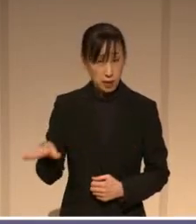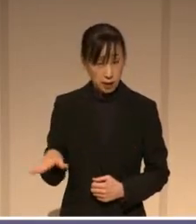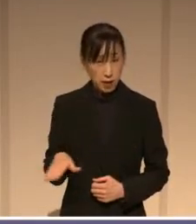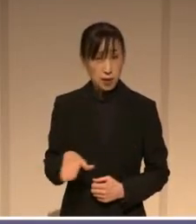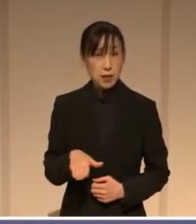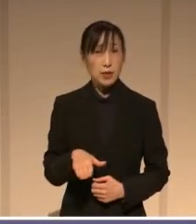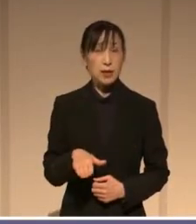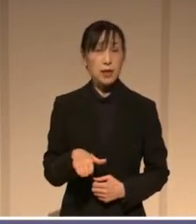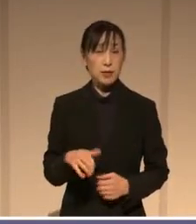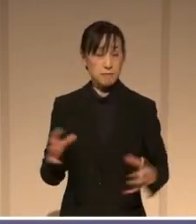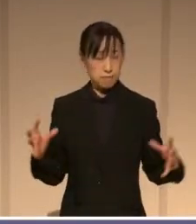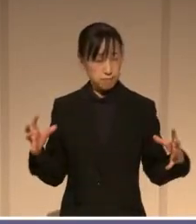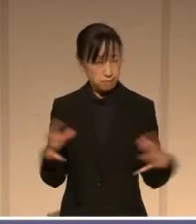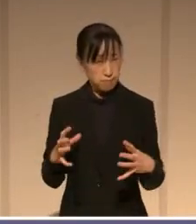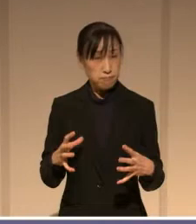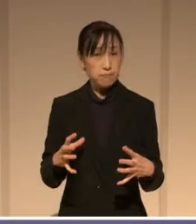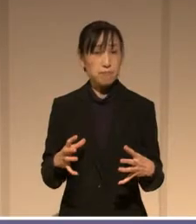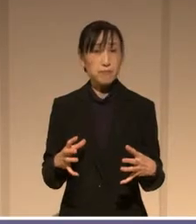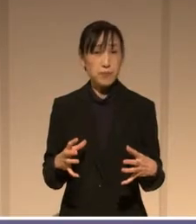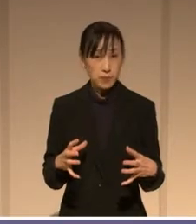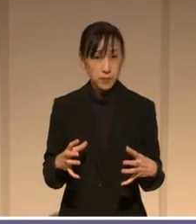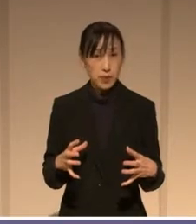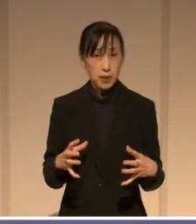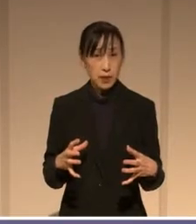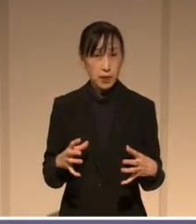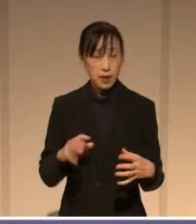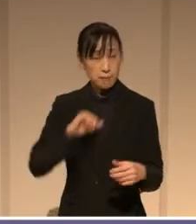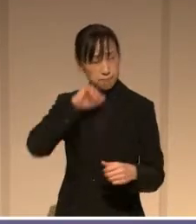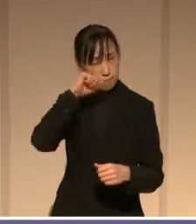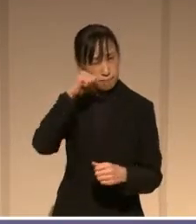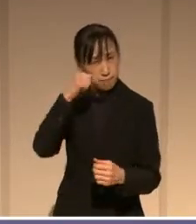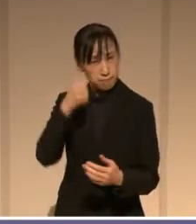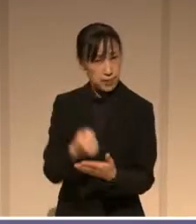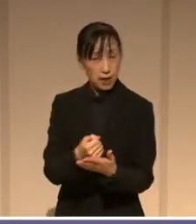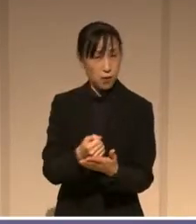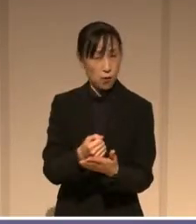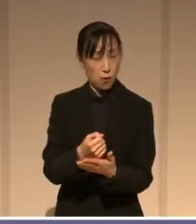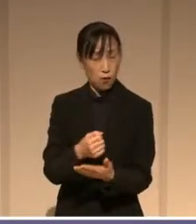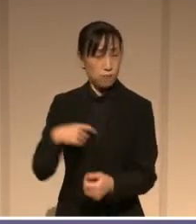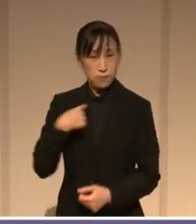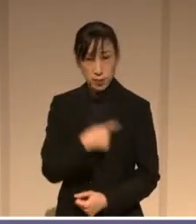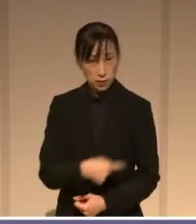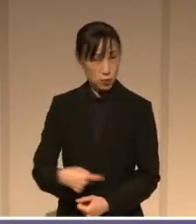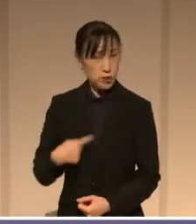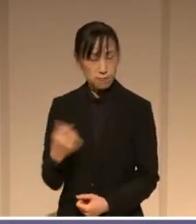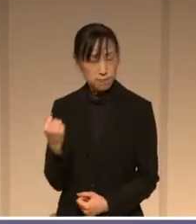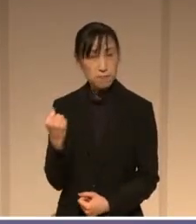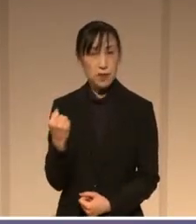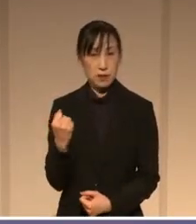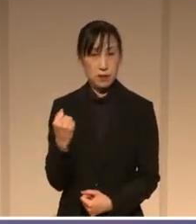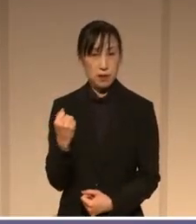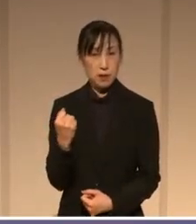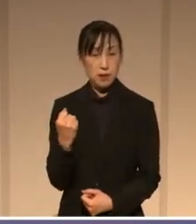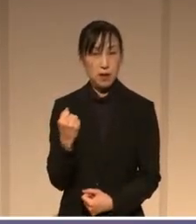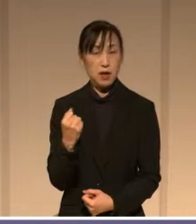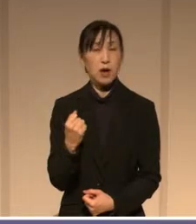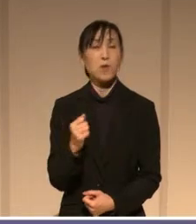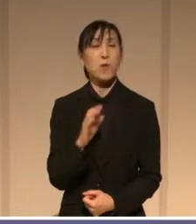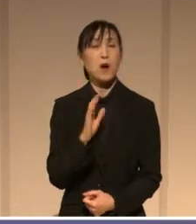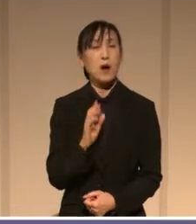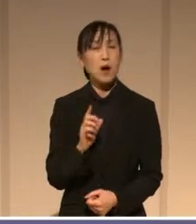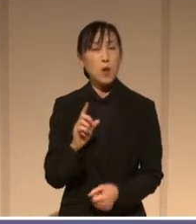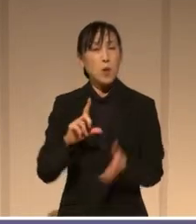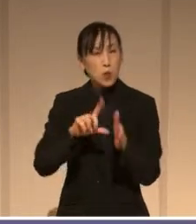一丸となってやっぱりあの成功させようっていう気持ちのほうが強かったので当日は雨でしたけどそれにも負け